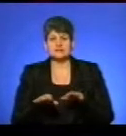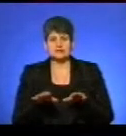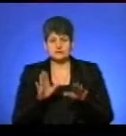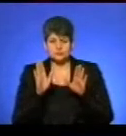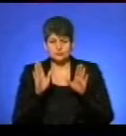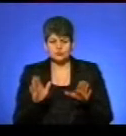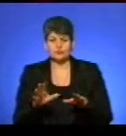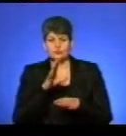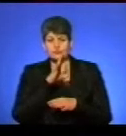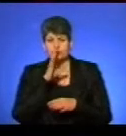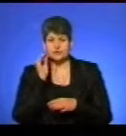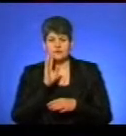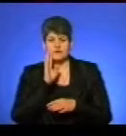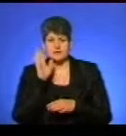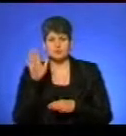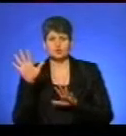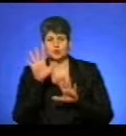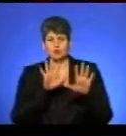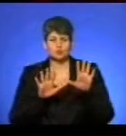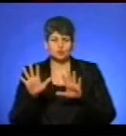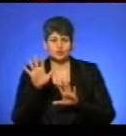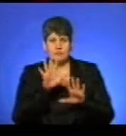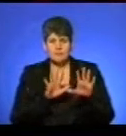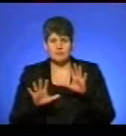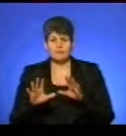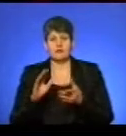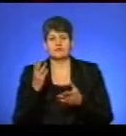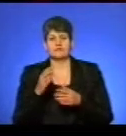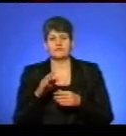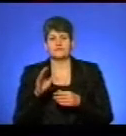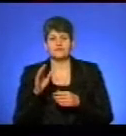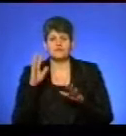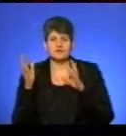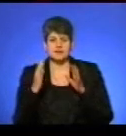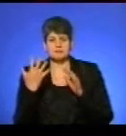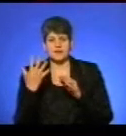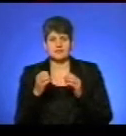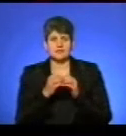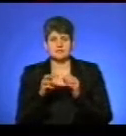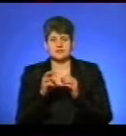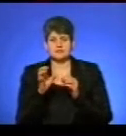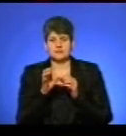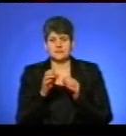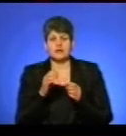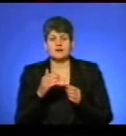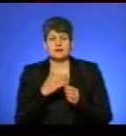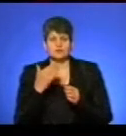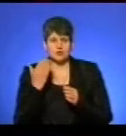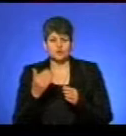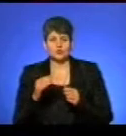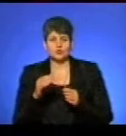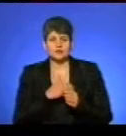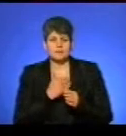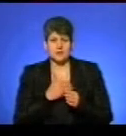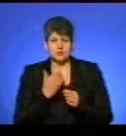та вранці ожеледь і слабкий туман. Вітер північно-західний 5-10 метрів за секунду. Температура повітря вночі